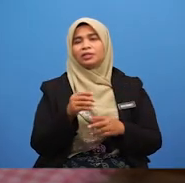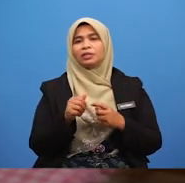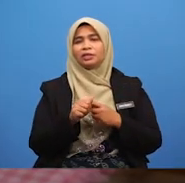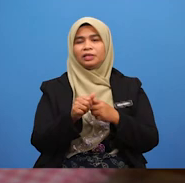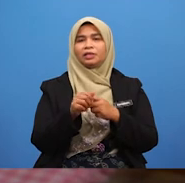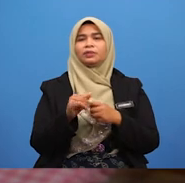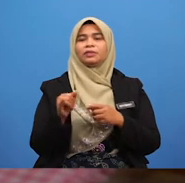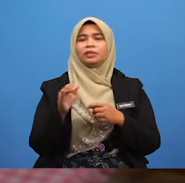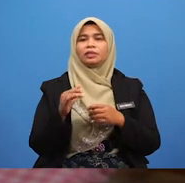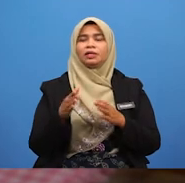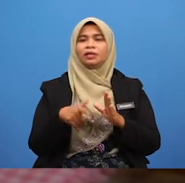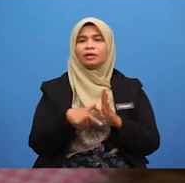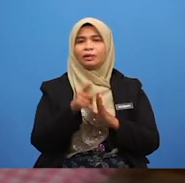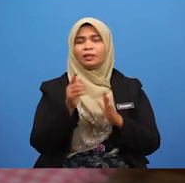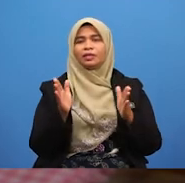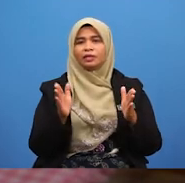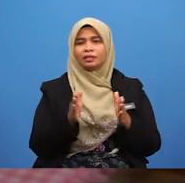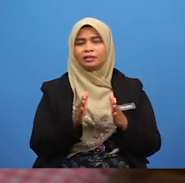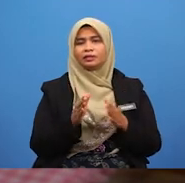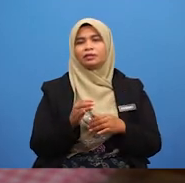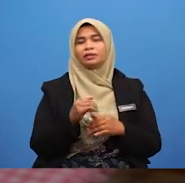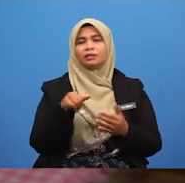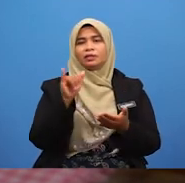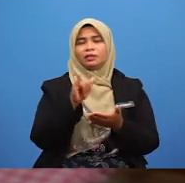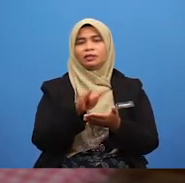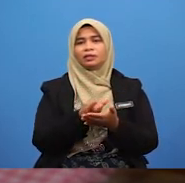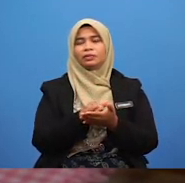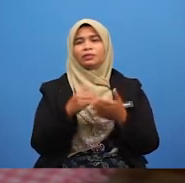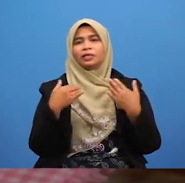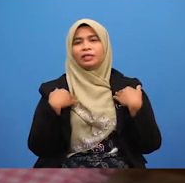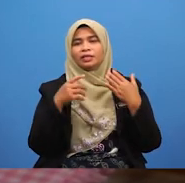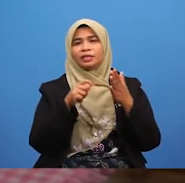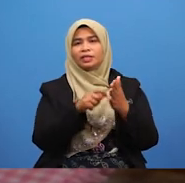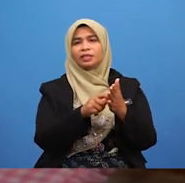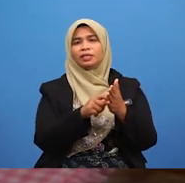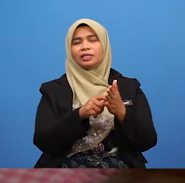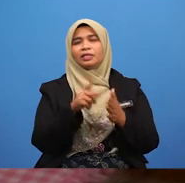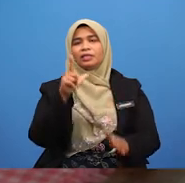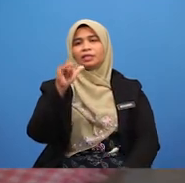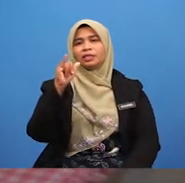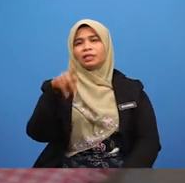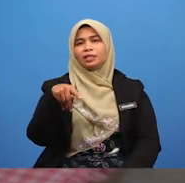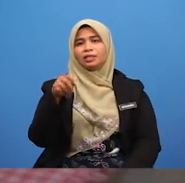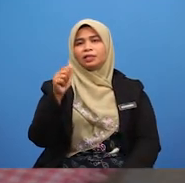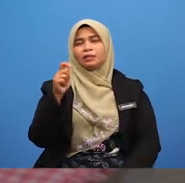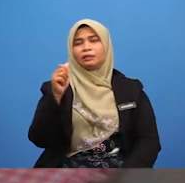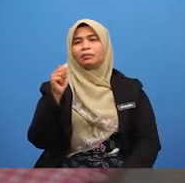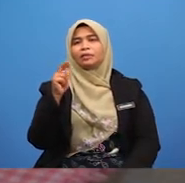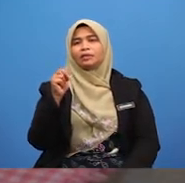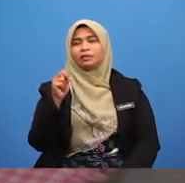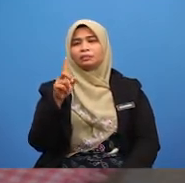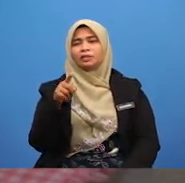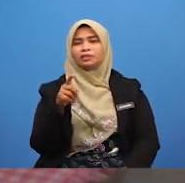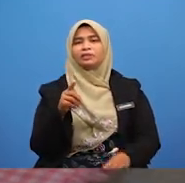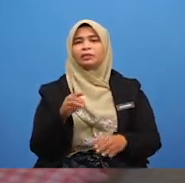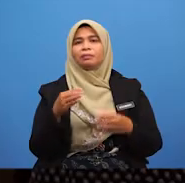Pola yang mempunyai tanda lipatan perlu diletak pada tepi fabrik yang berlipat.